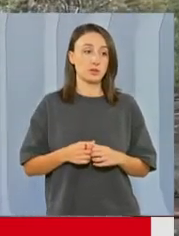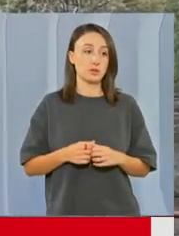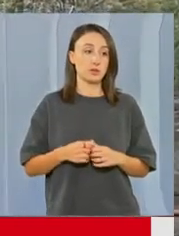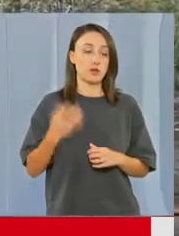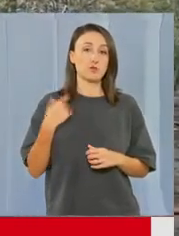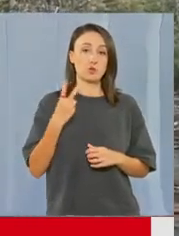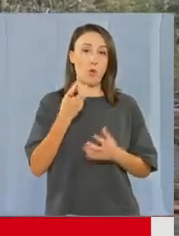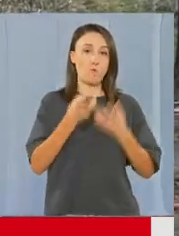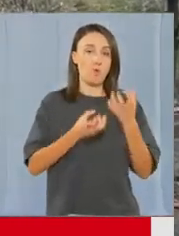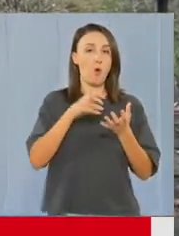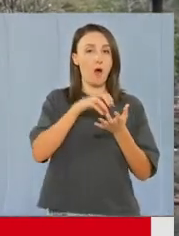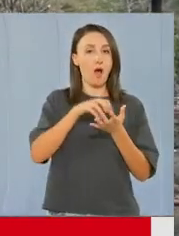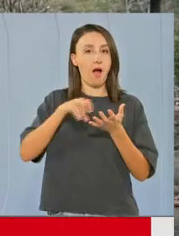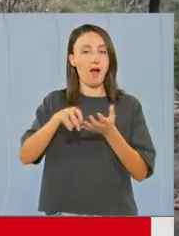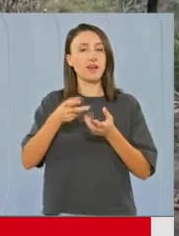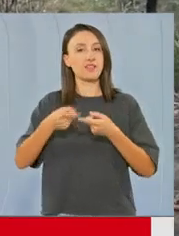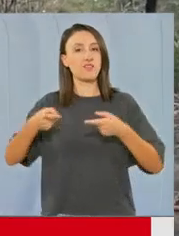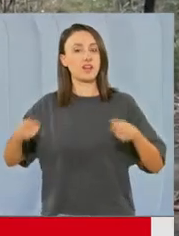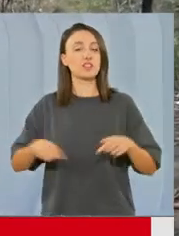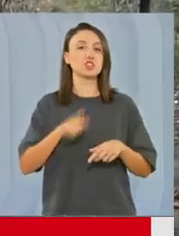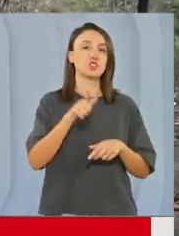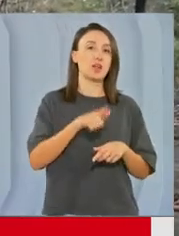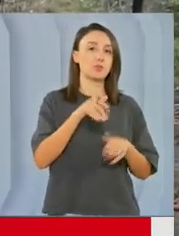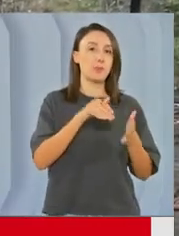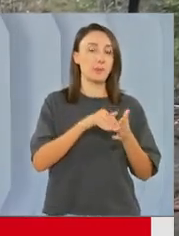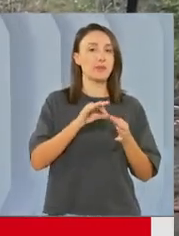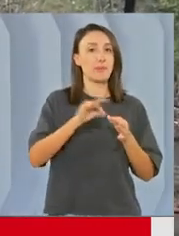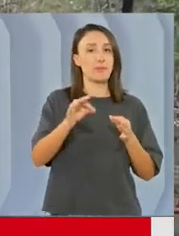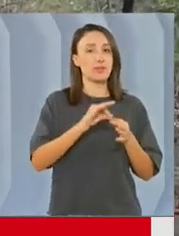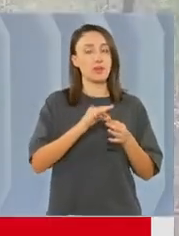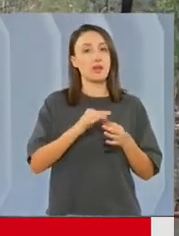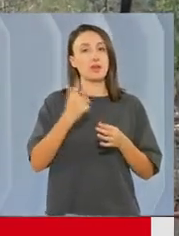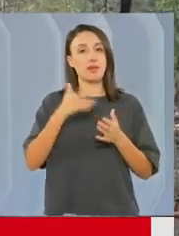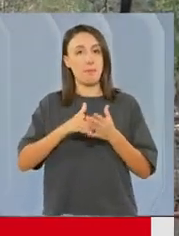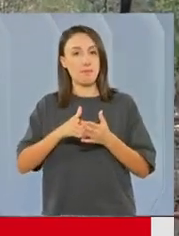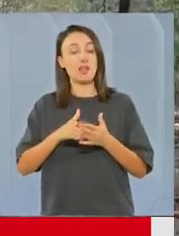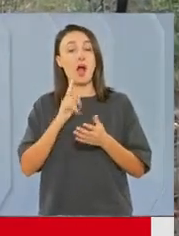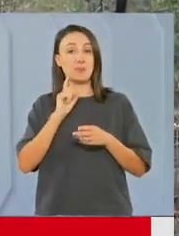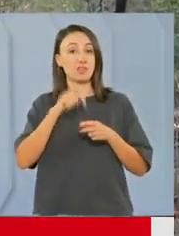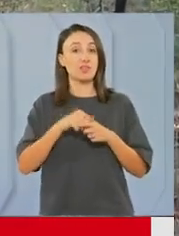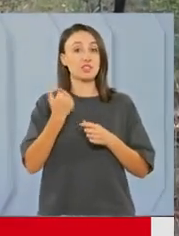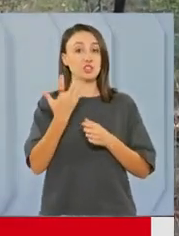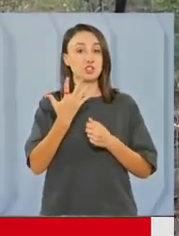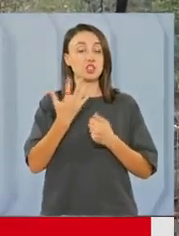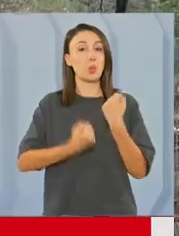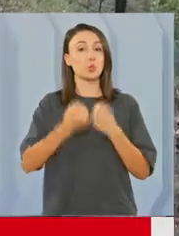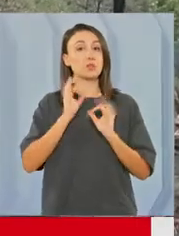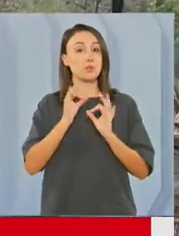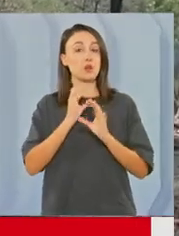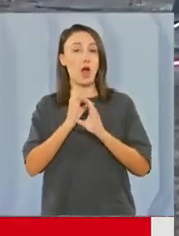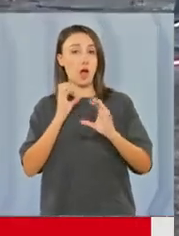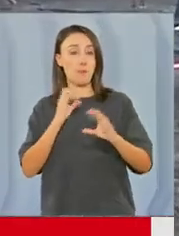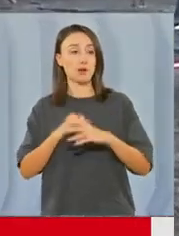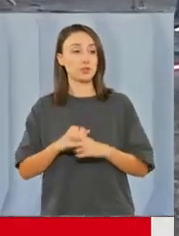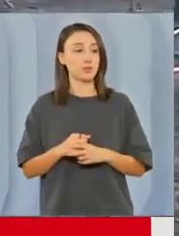au fost două focare diferite, unul de aproximativ 17.000 de metri pătrați și unul de 3.000. Am intervenit cu 5 autospeciale de stingere cu apă și